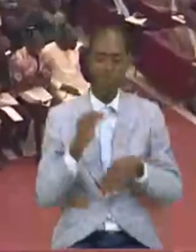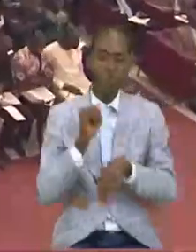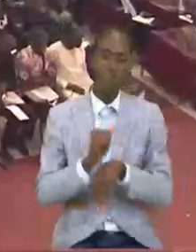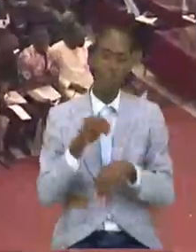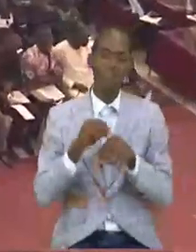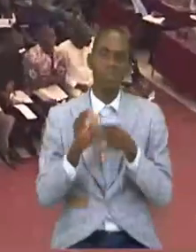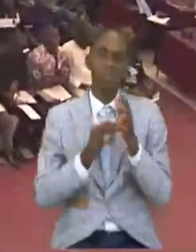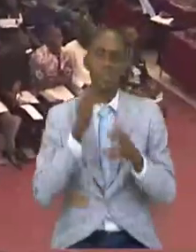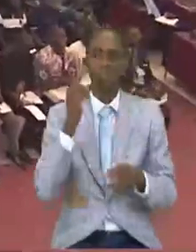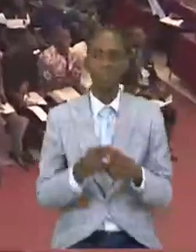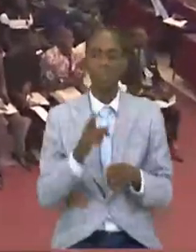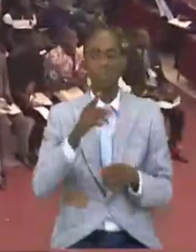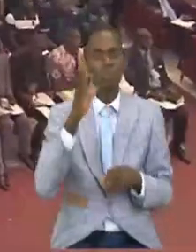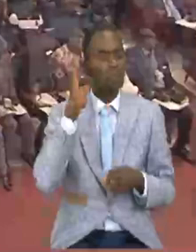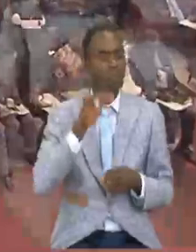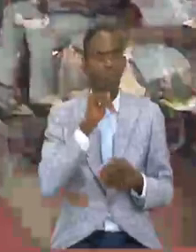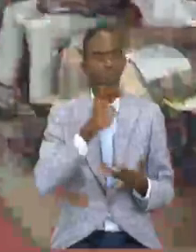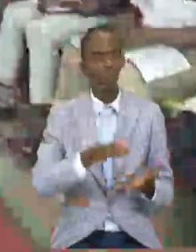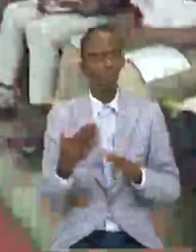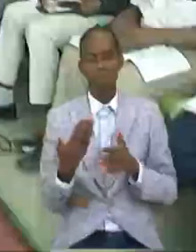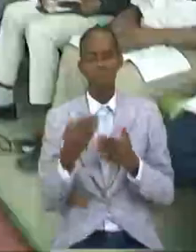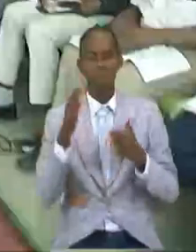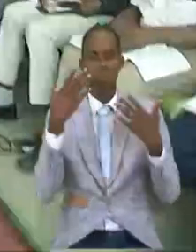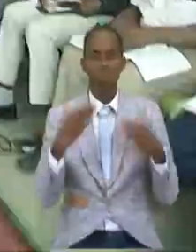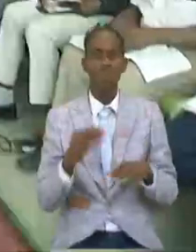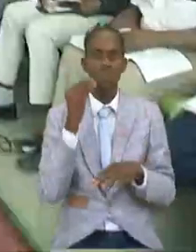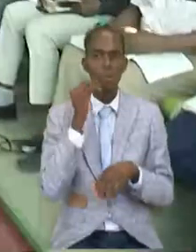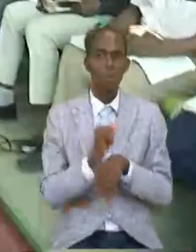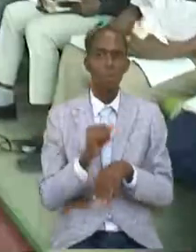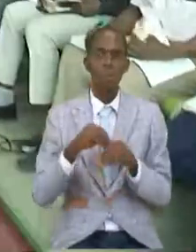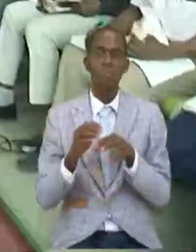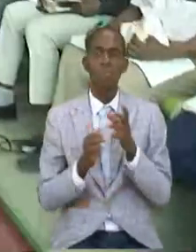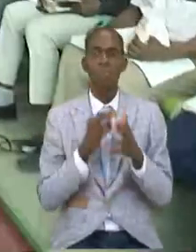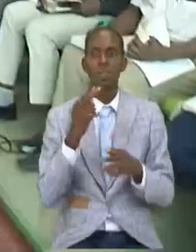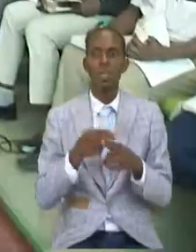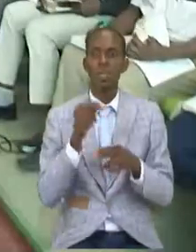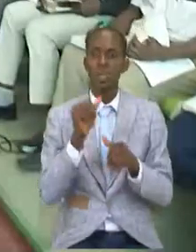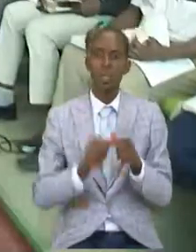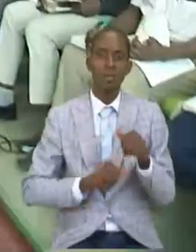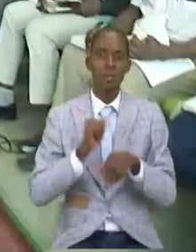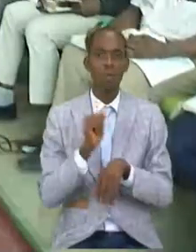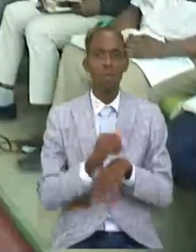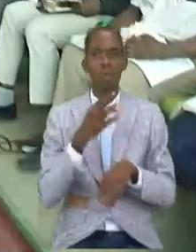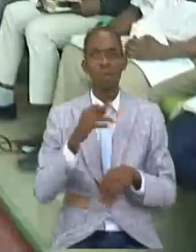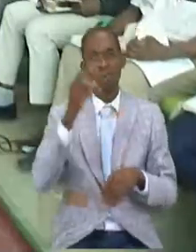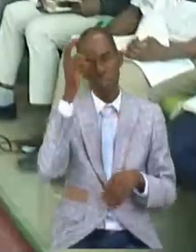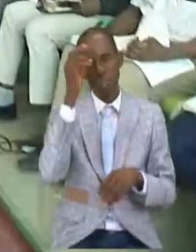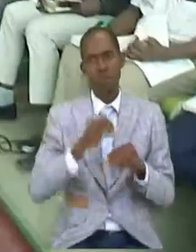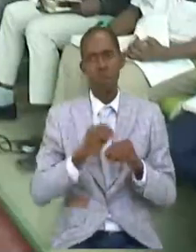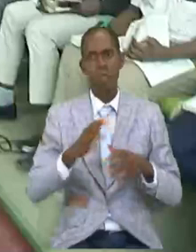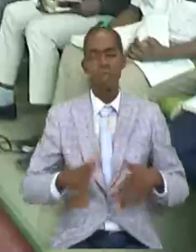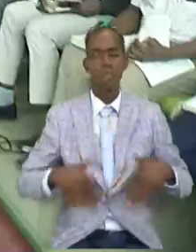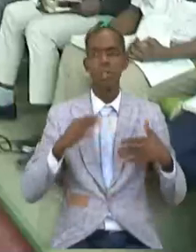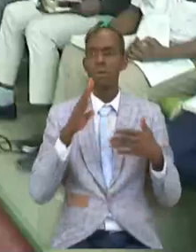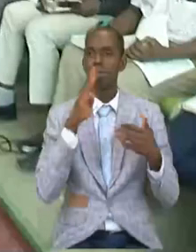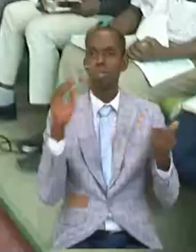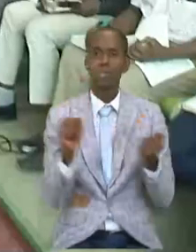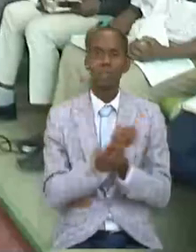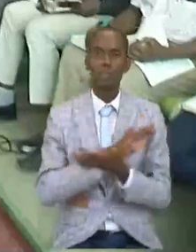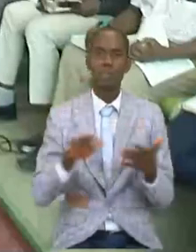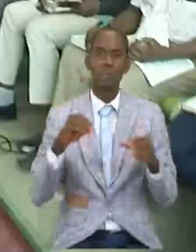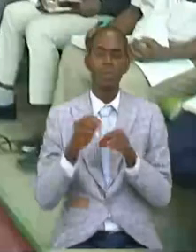pas avant de finir ton œuvre. Tu ne mourras pas avant de finir ton devoir. Toute œuvre du diable dans ta vie